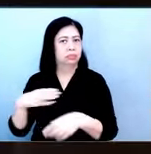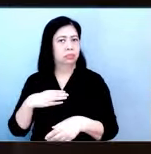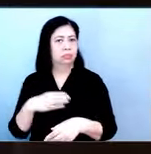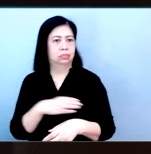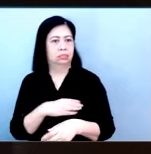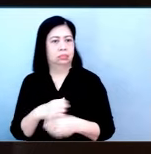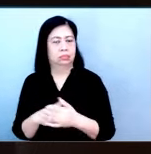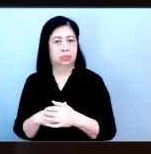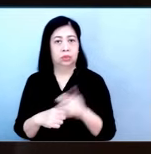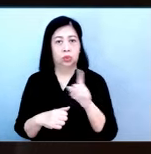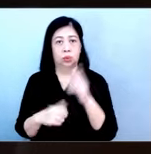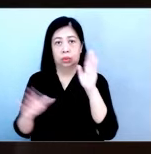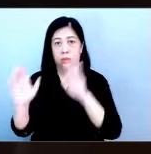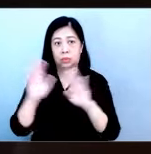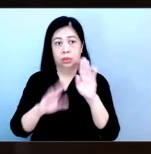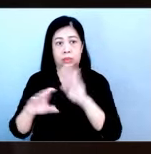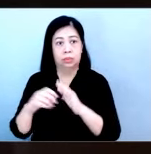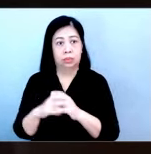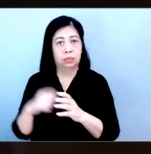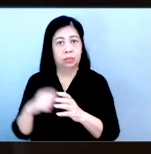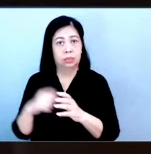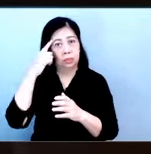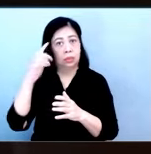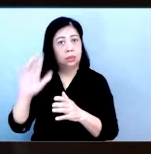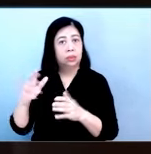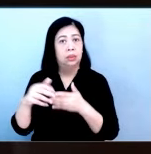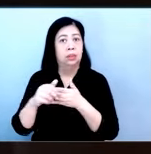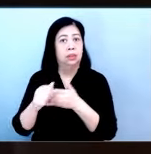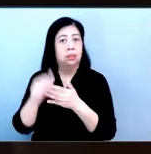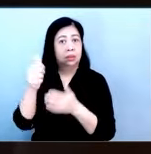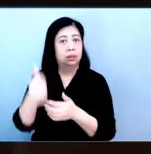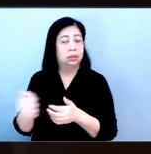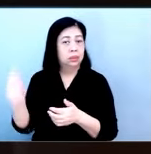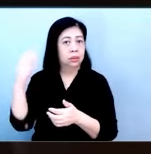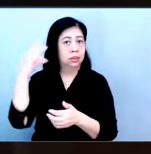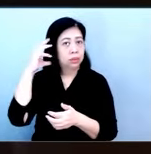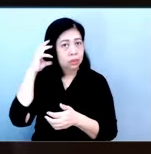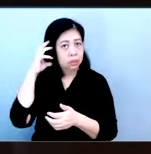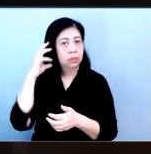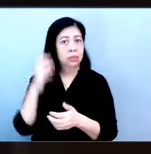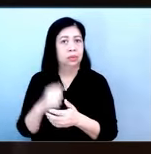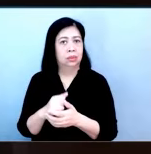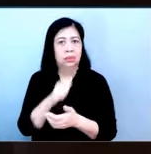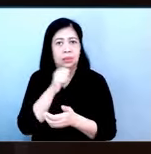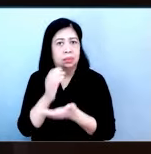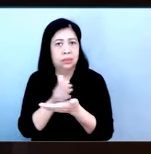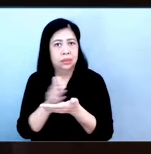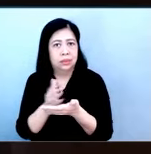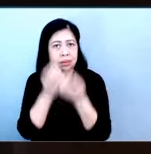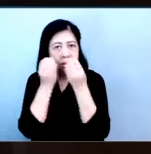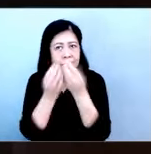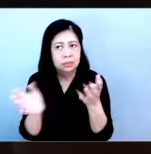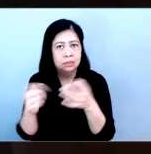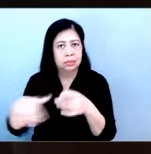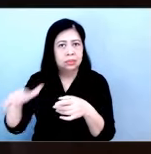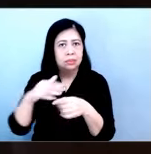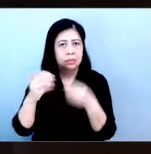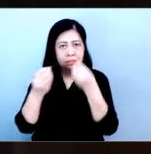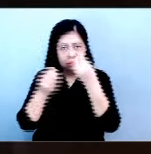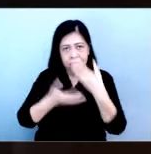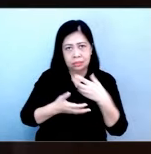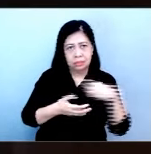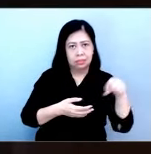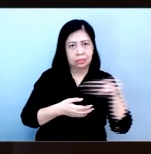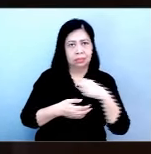root cause of the problem, I think the leader of the House is not sharing the information that was shared to us by our